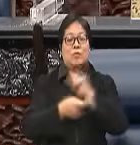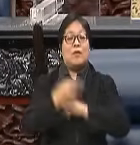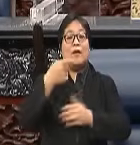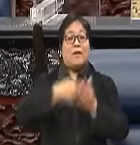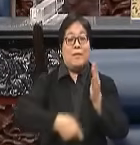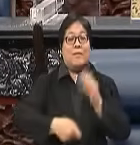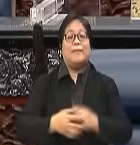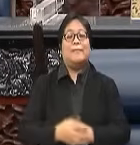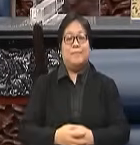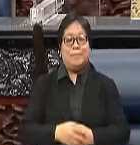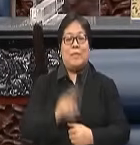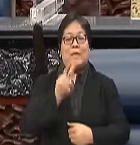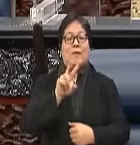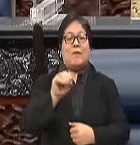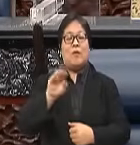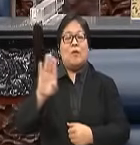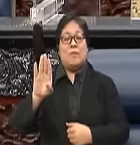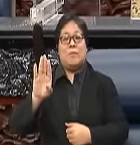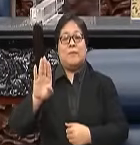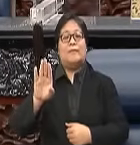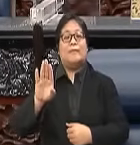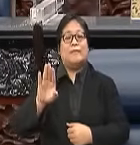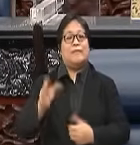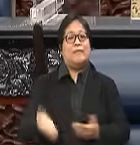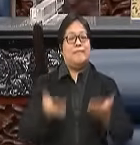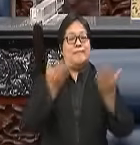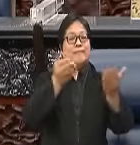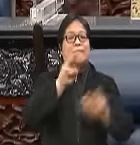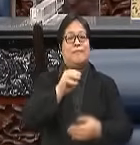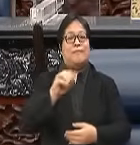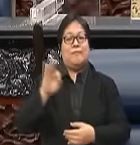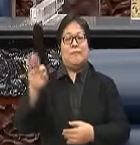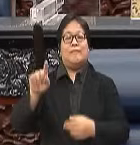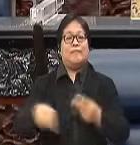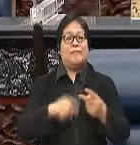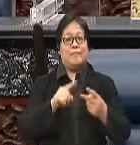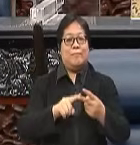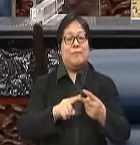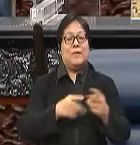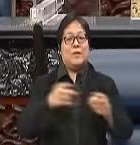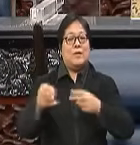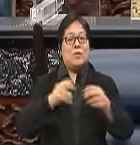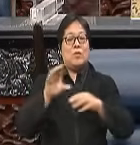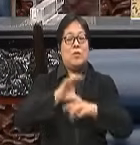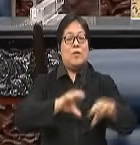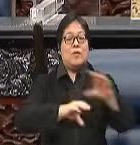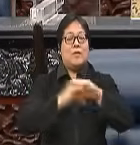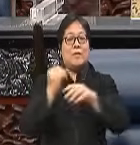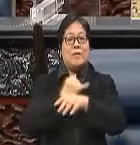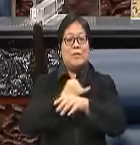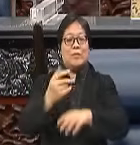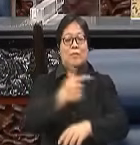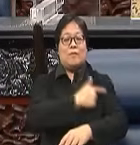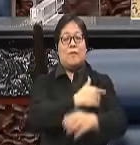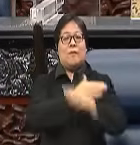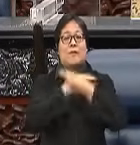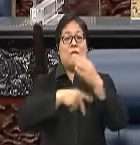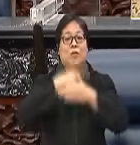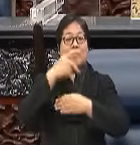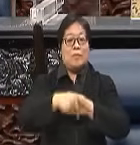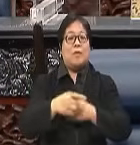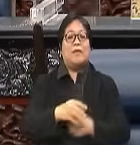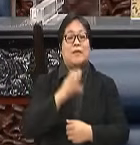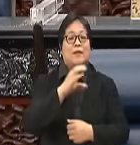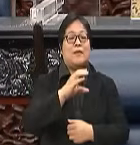beresin operasi biopic kepada kementerian keuangan Malaysia sedang menjalani setiap konstruksi industri fashion program ataupun